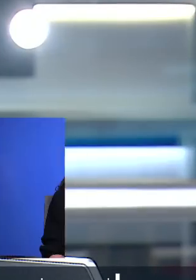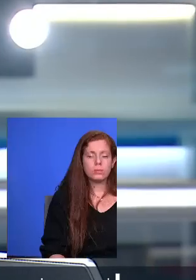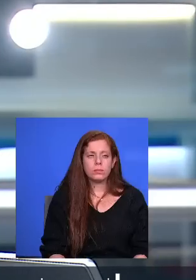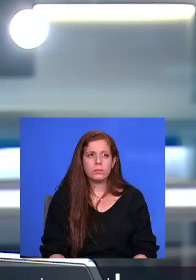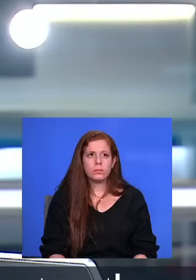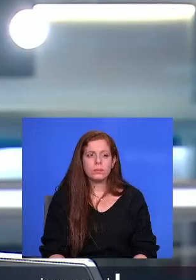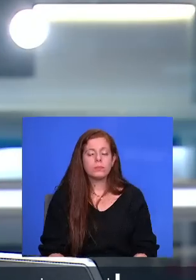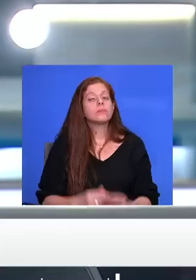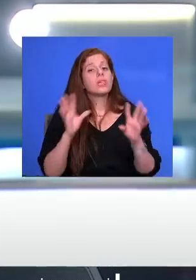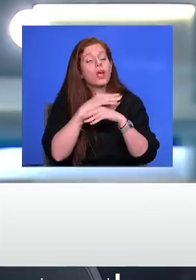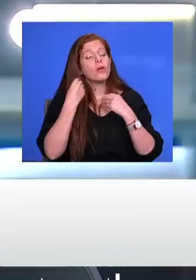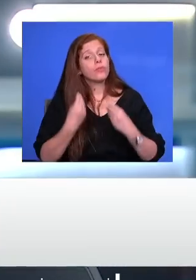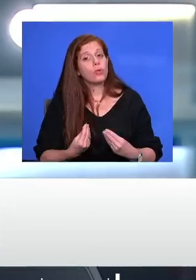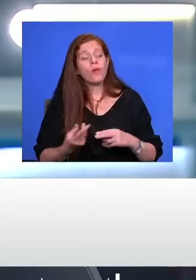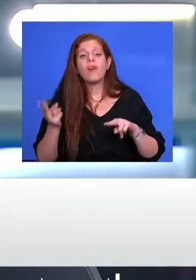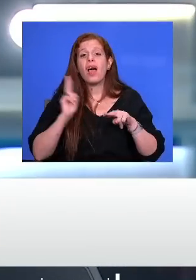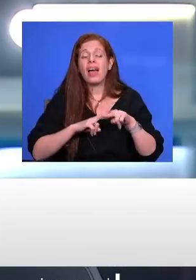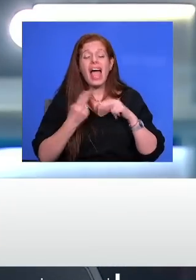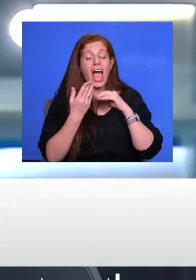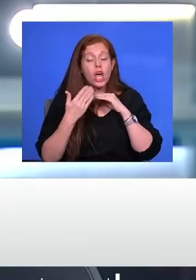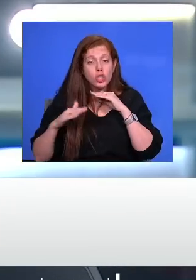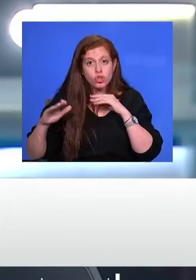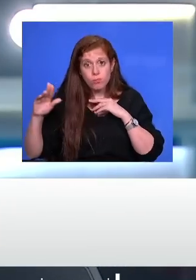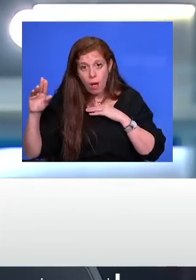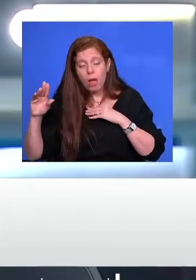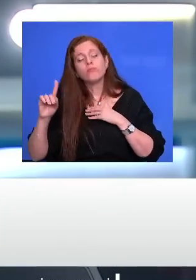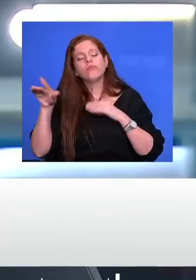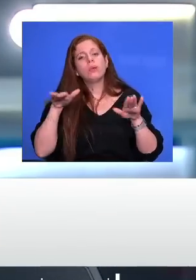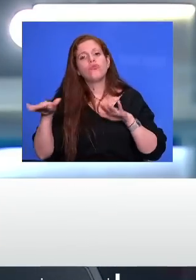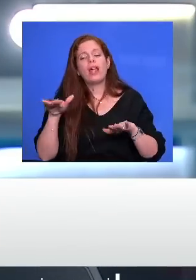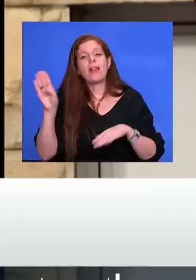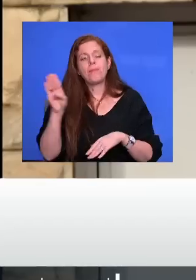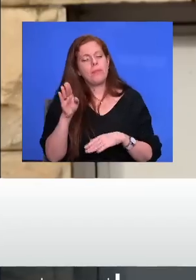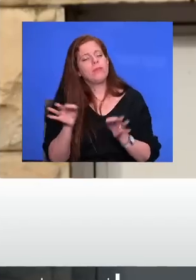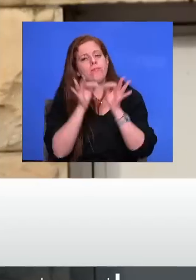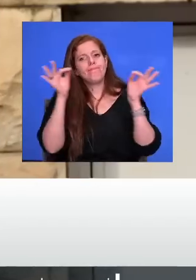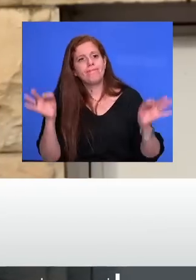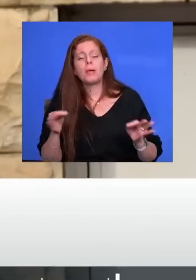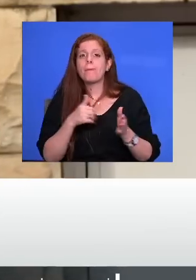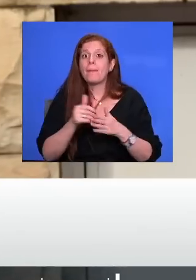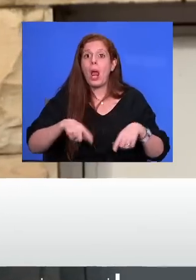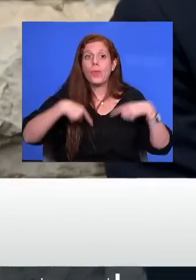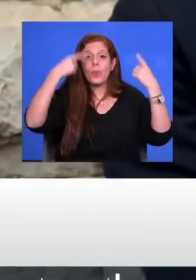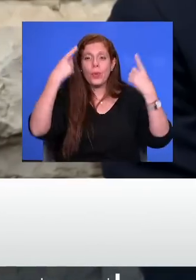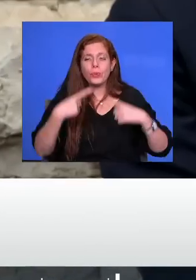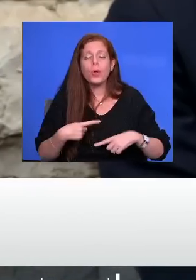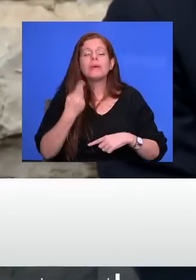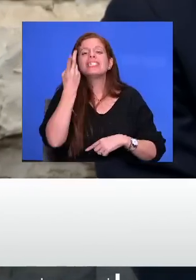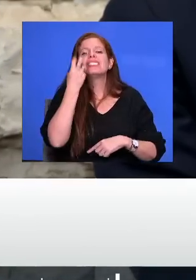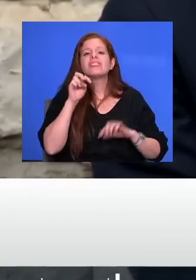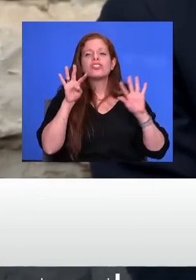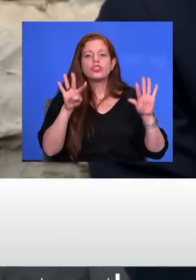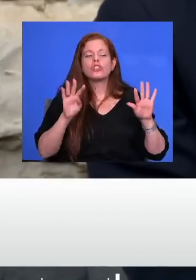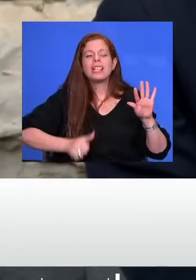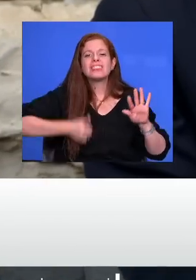טוב ושלום רב לכם. אחרי ההשבעה, ממשלת נתניהו יוצאת לדרך. במהלך כל היום הזה, 29 שרי